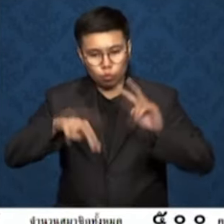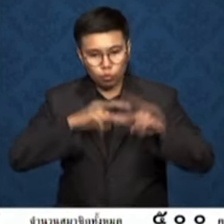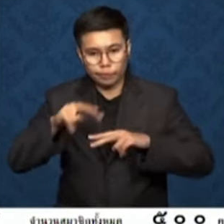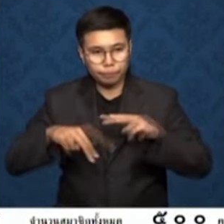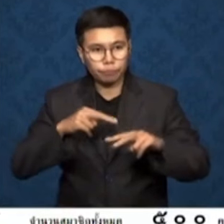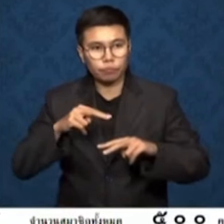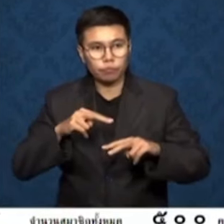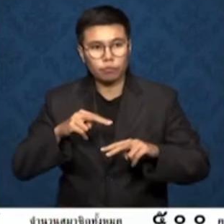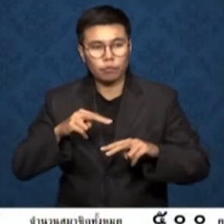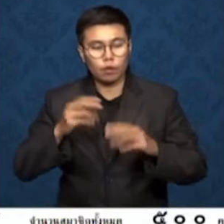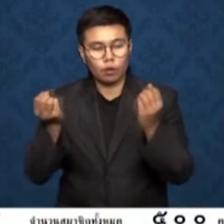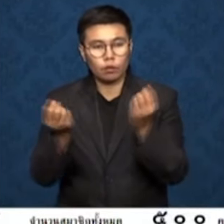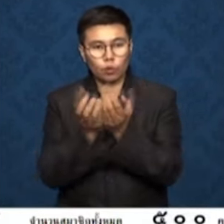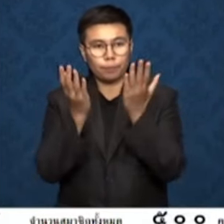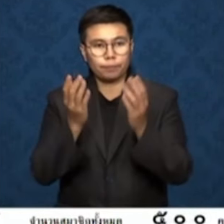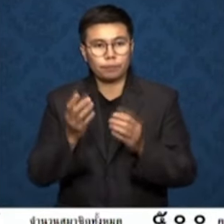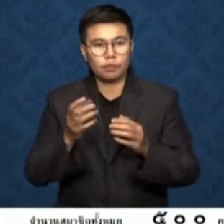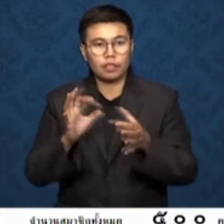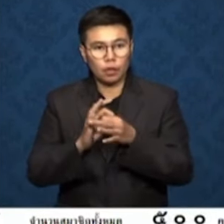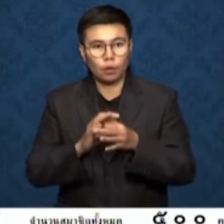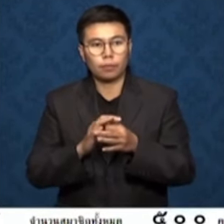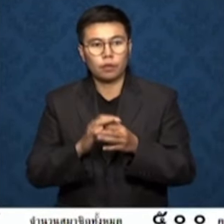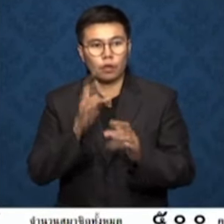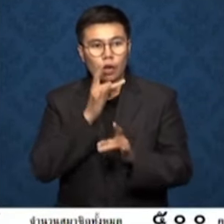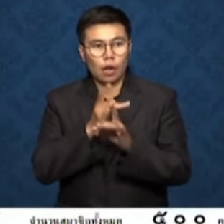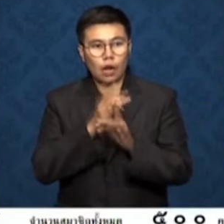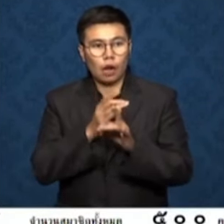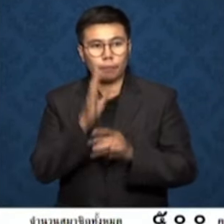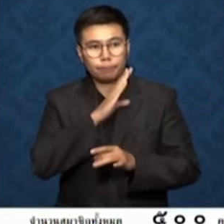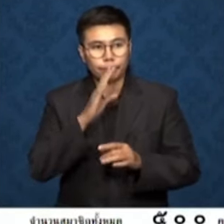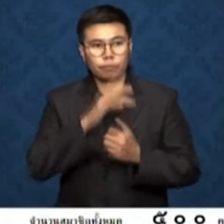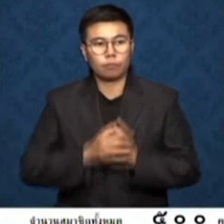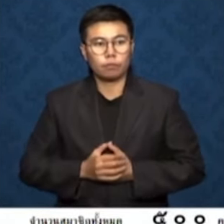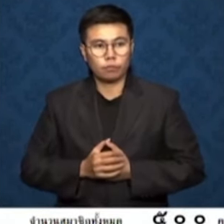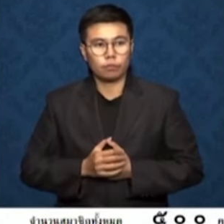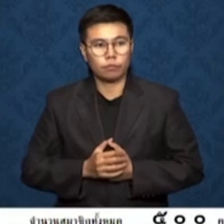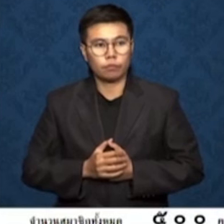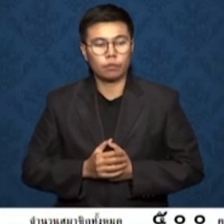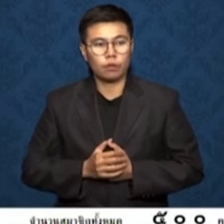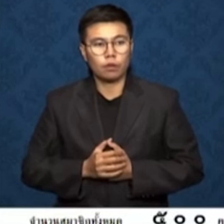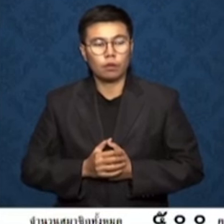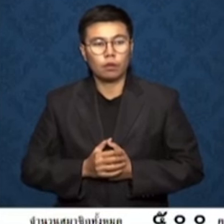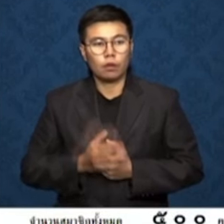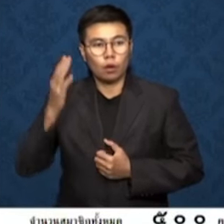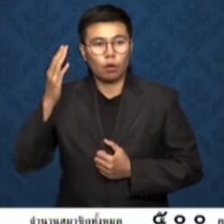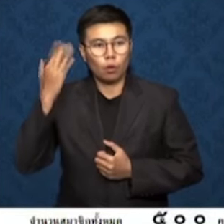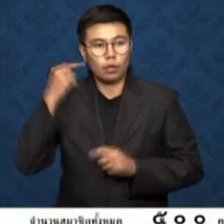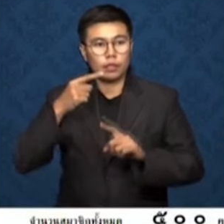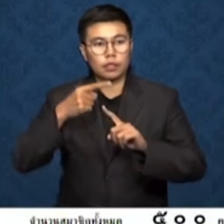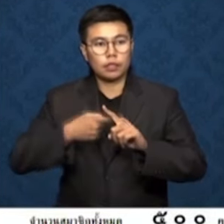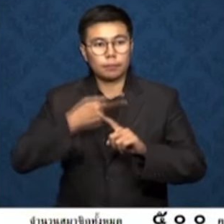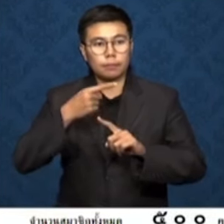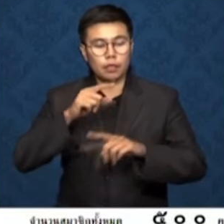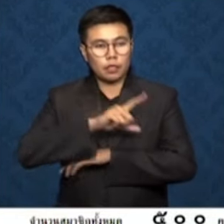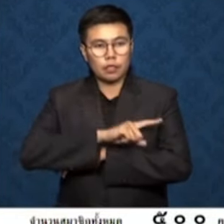ครองผลกระทบจากเครื่องดื่มแอลกอฮอล์ซึ่งเมื่อวันที่ 24มีนาคม